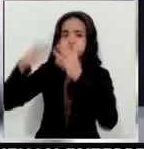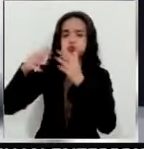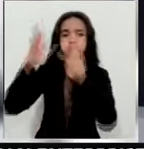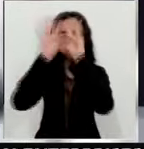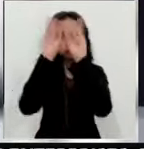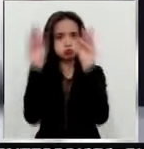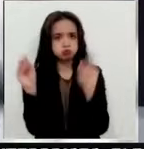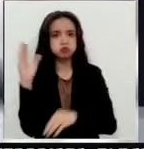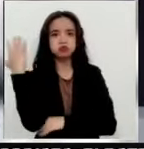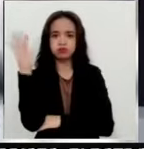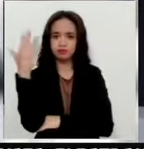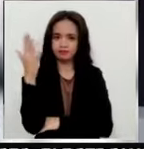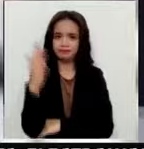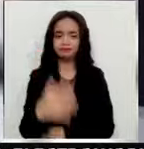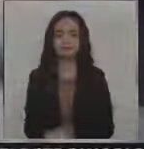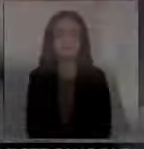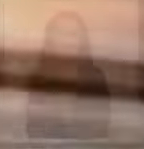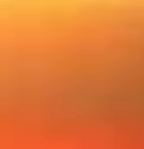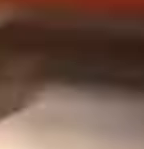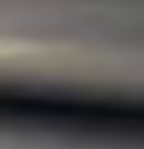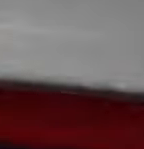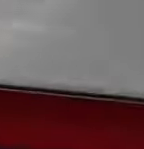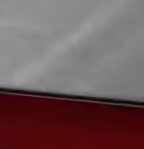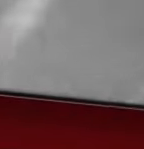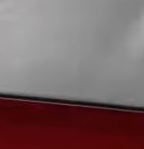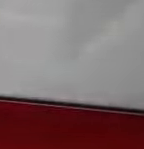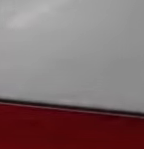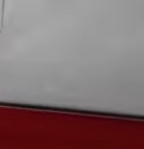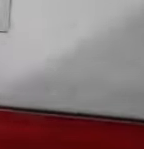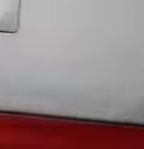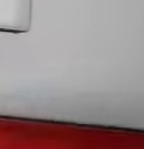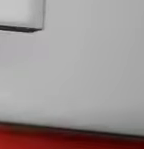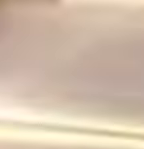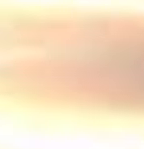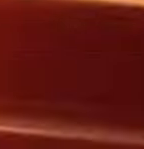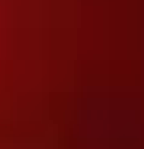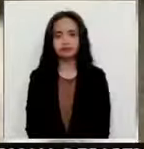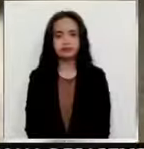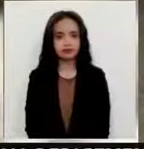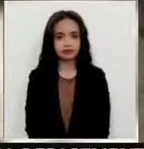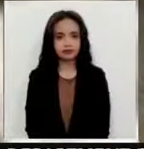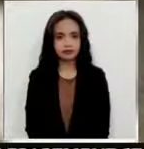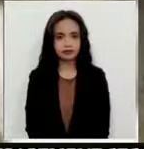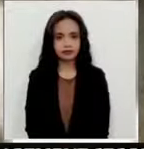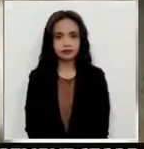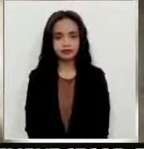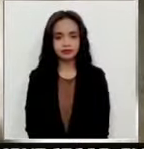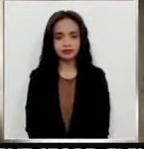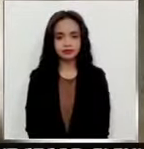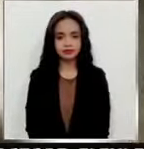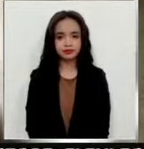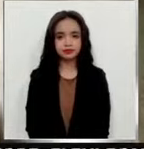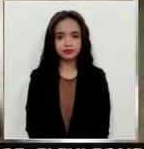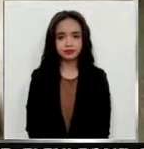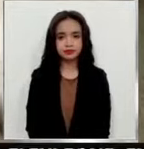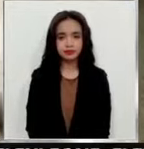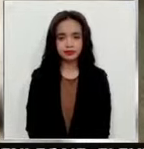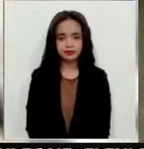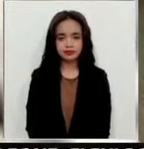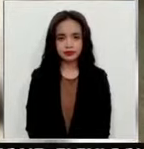ang tinutukan live ni Joanne Ponsoy ng GMA Regional TV 1 North Central Luzon. Joanne?